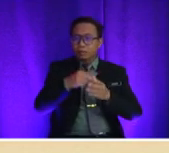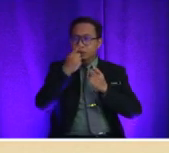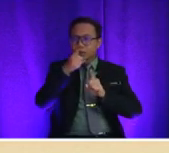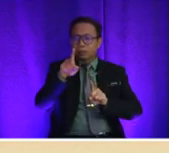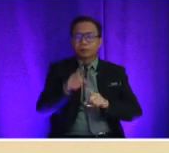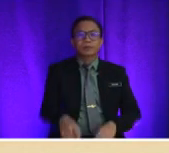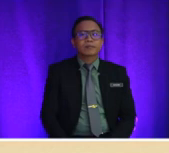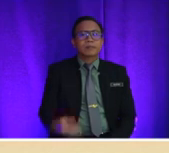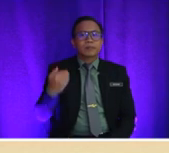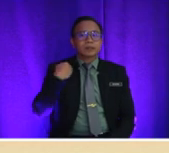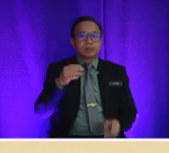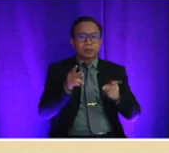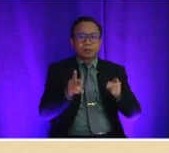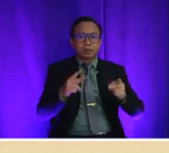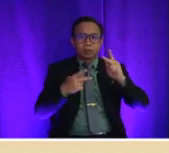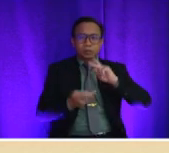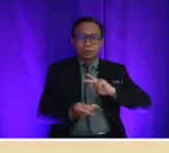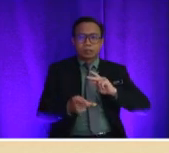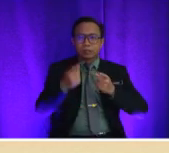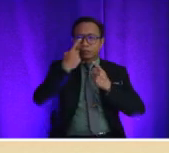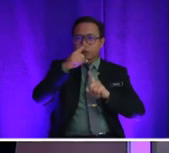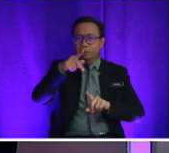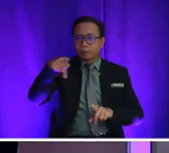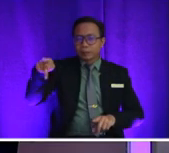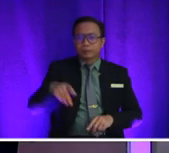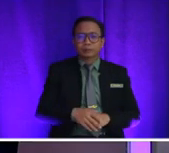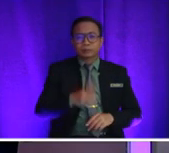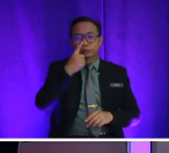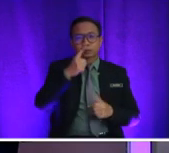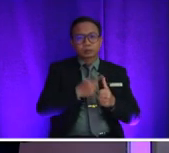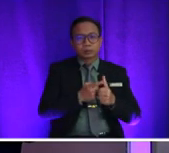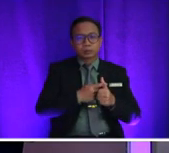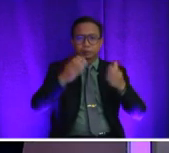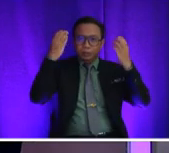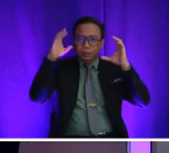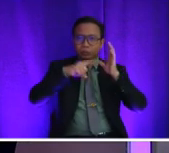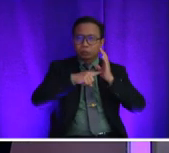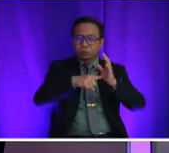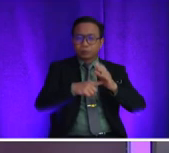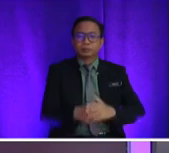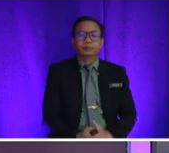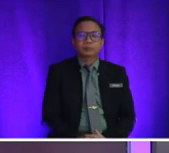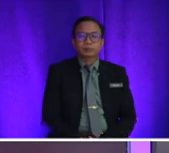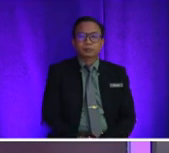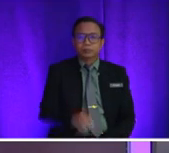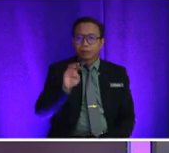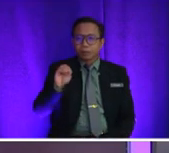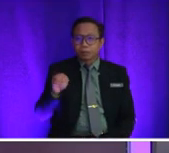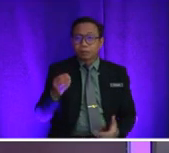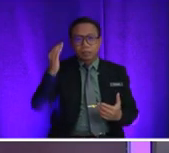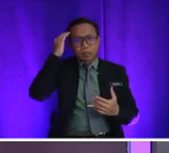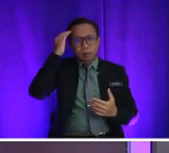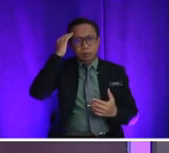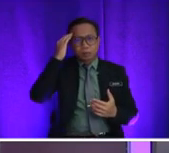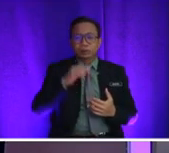bawah itu ada kotak ruang jawaban Oke untuk Tunjukkan dulu ya supaya murid-murid semua tahu